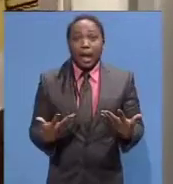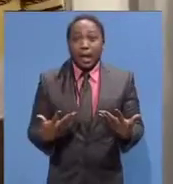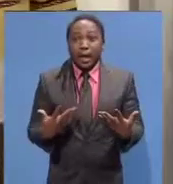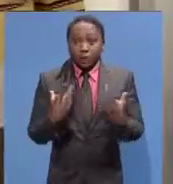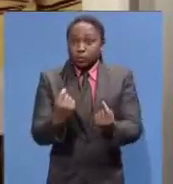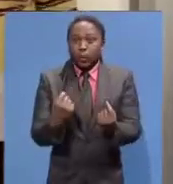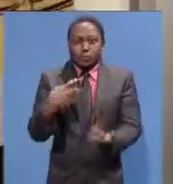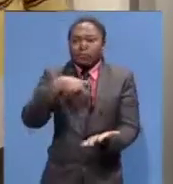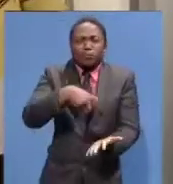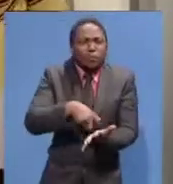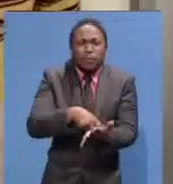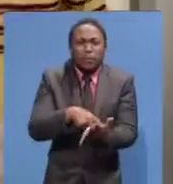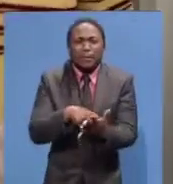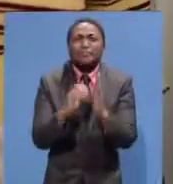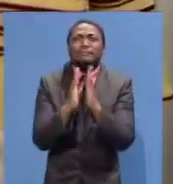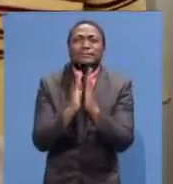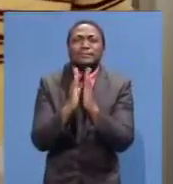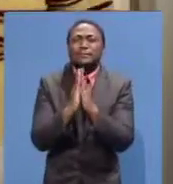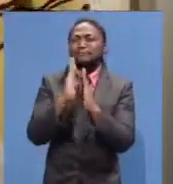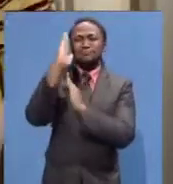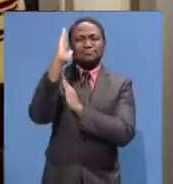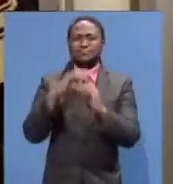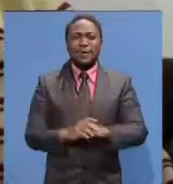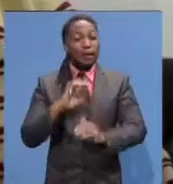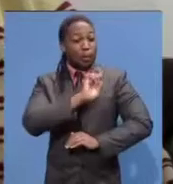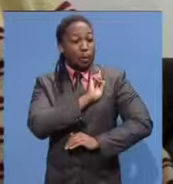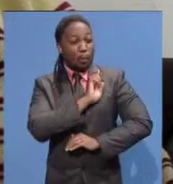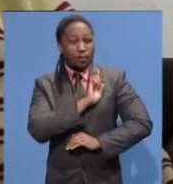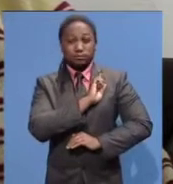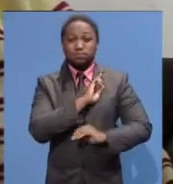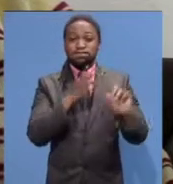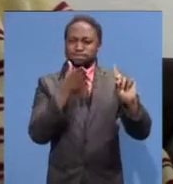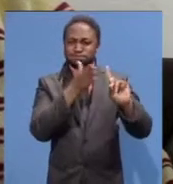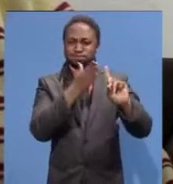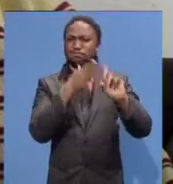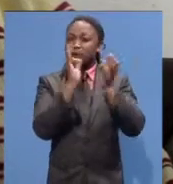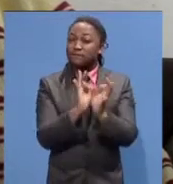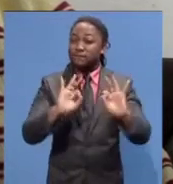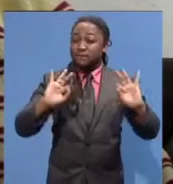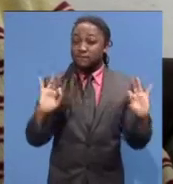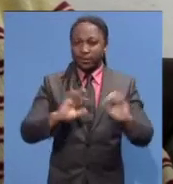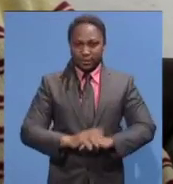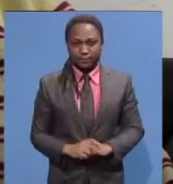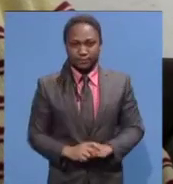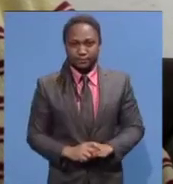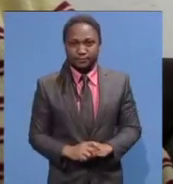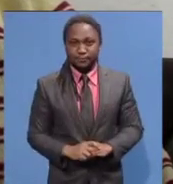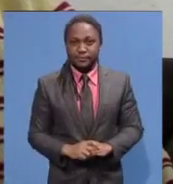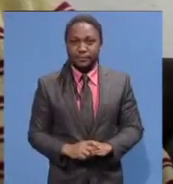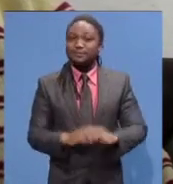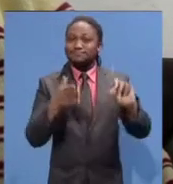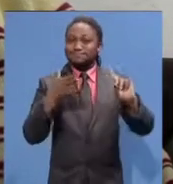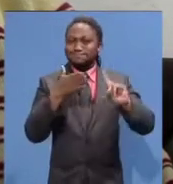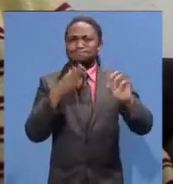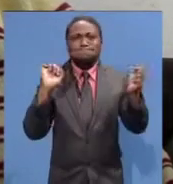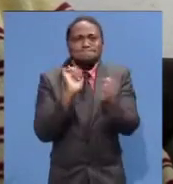nje ezinyaweni zakhe ndibonga uThixo into asenzele yona wokukhulula uMandela etilongweni ebanjelwe